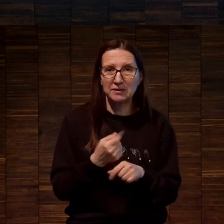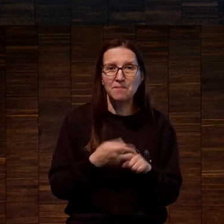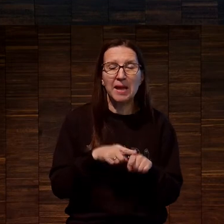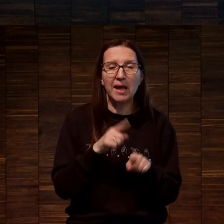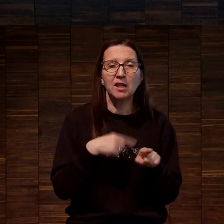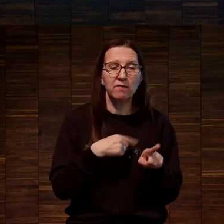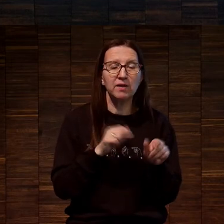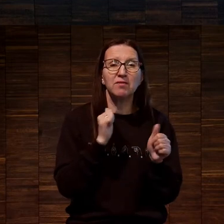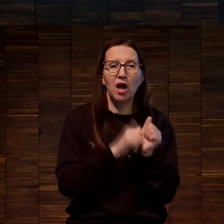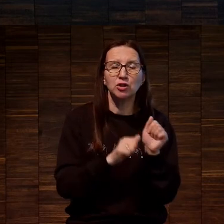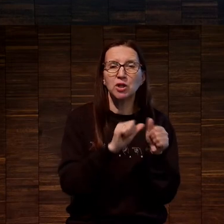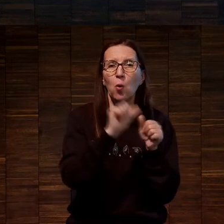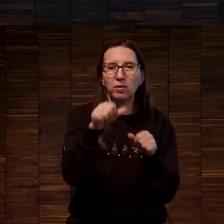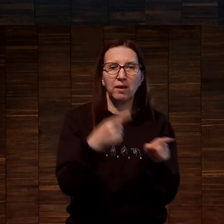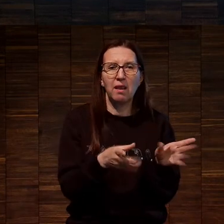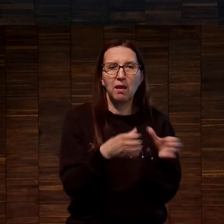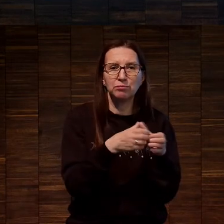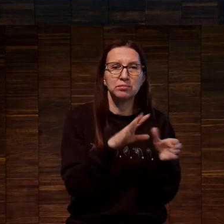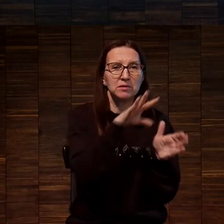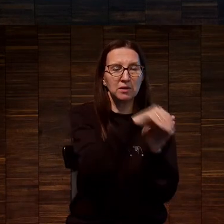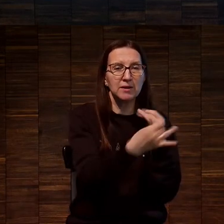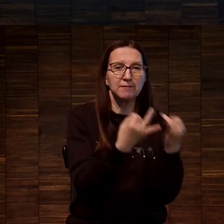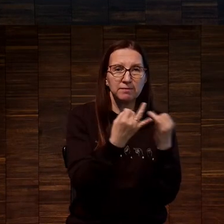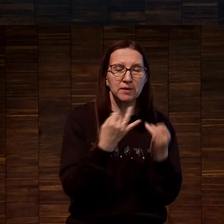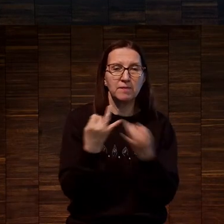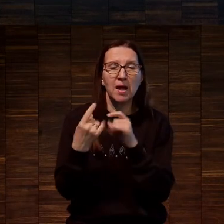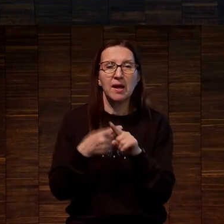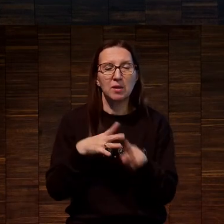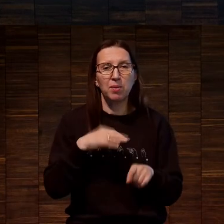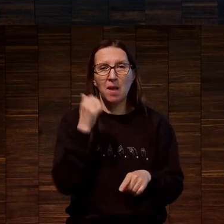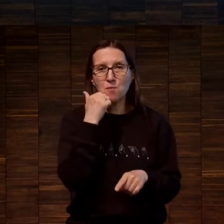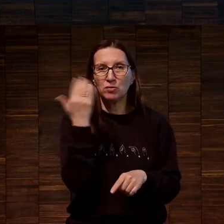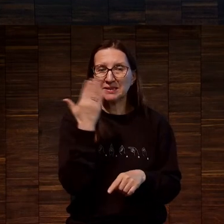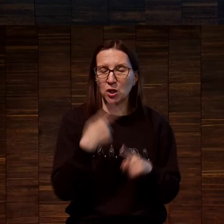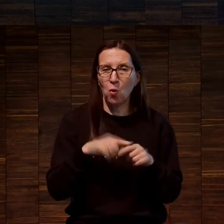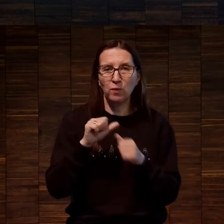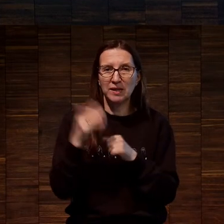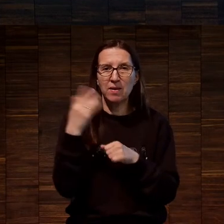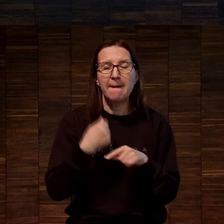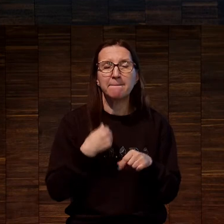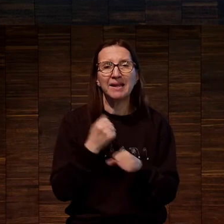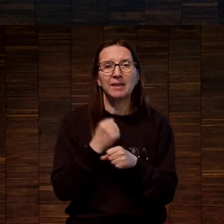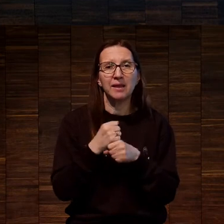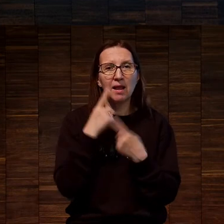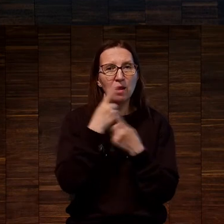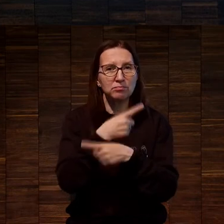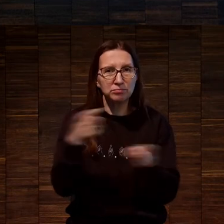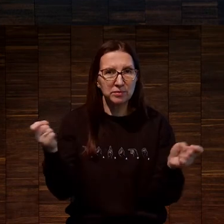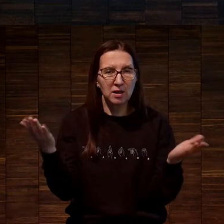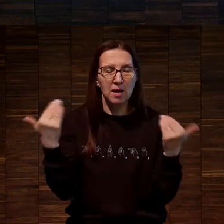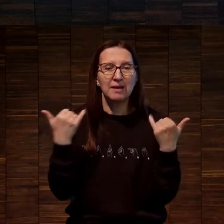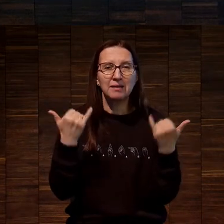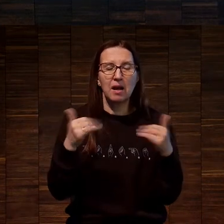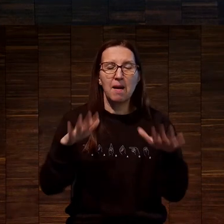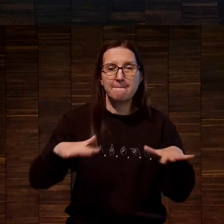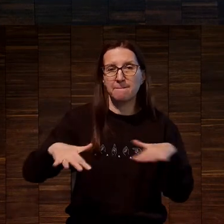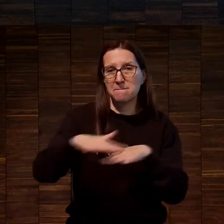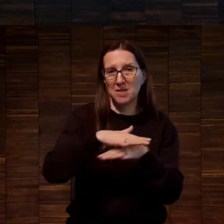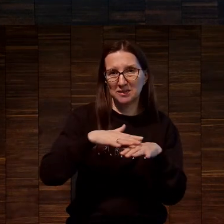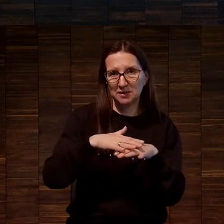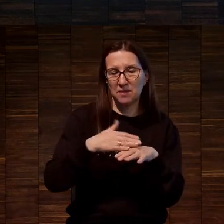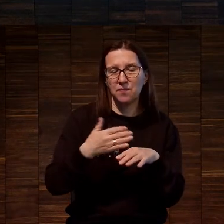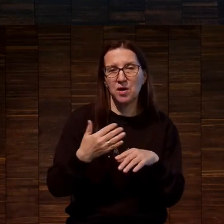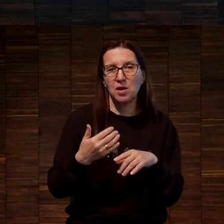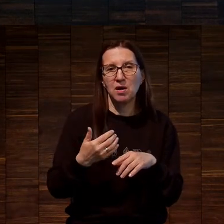институционально договорились с Москино? Или это какой-то был отдельный кинотеатр? Мы делали open call для площадок, для локаций, которые дружественны.